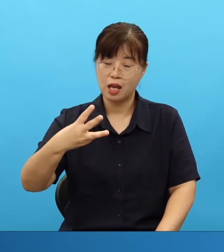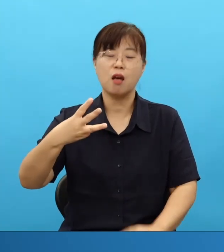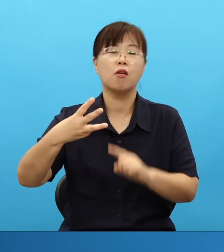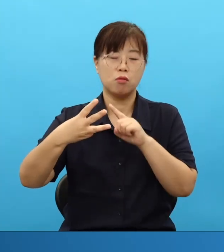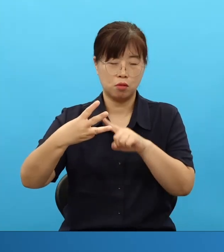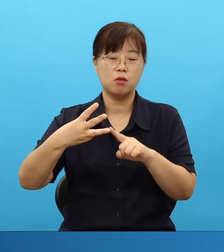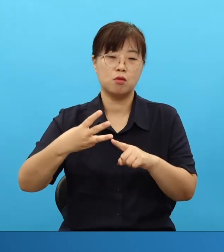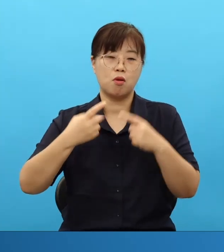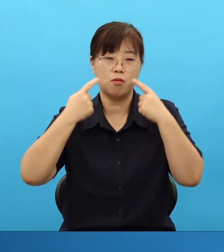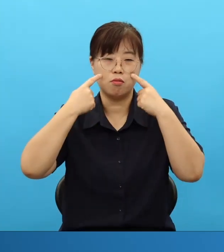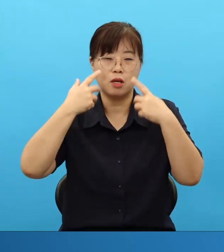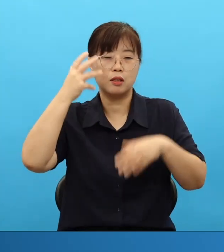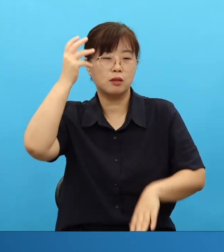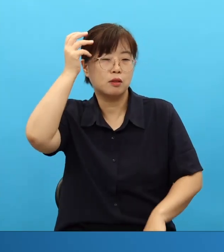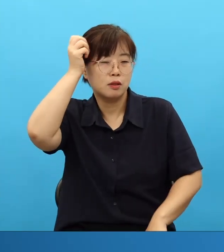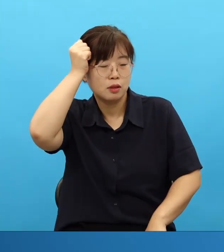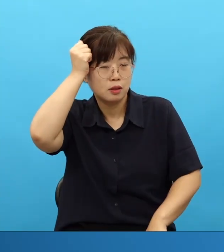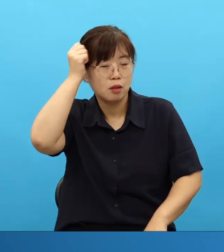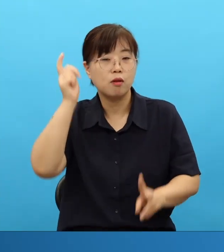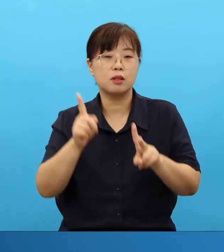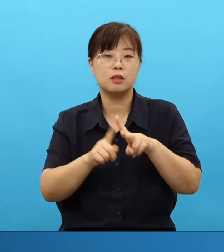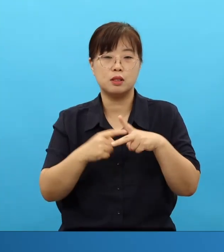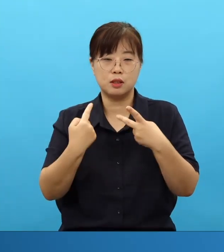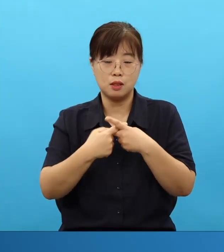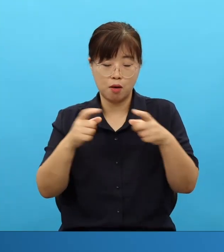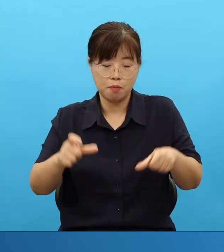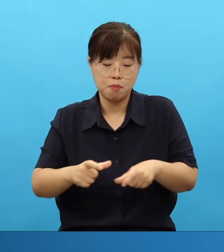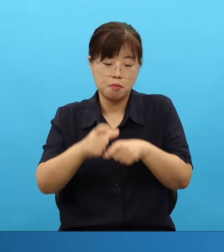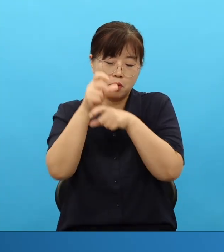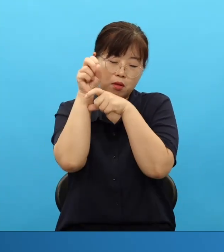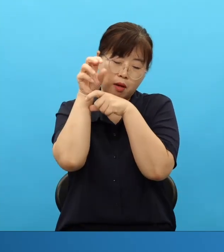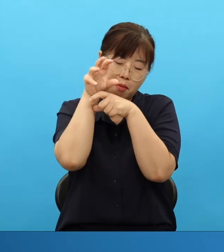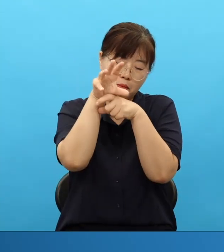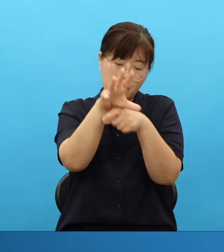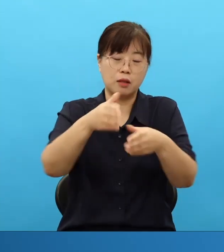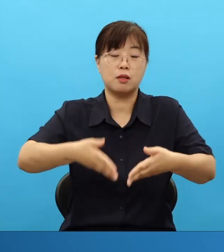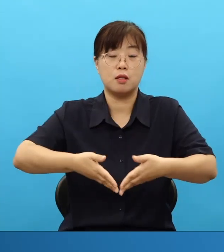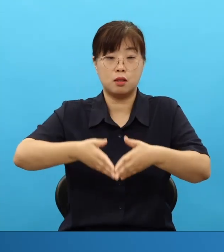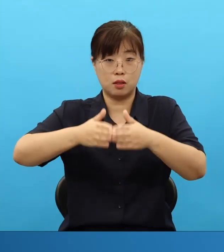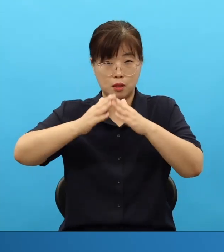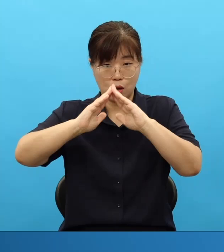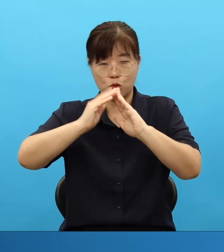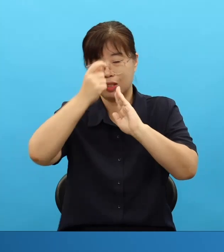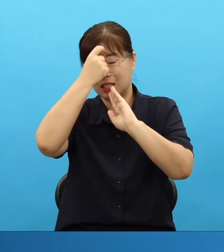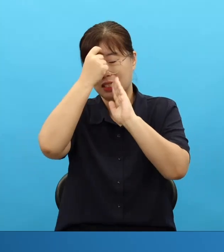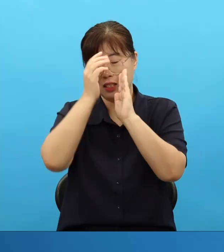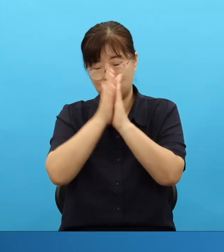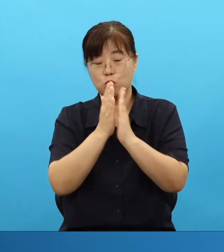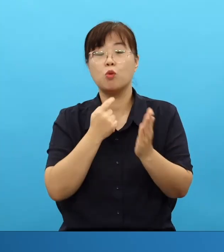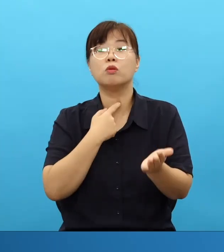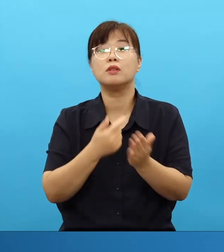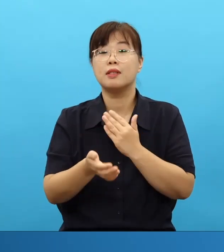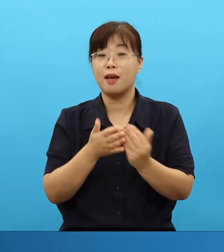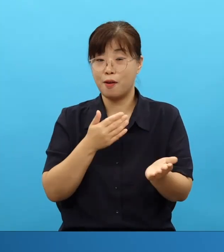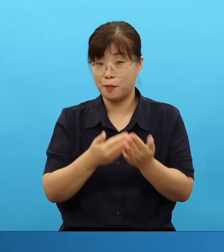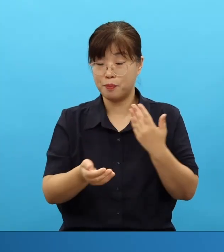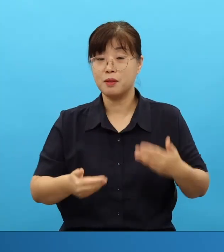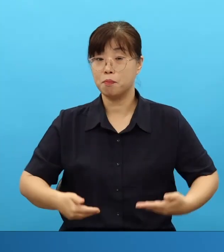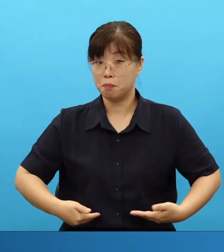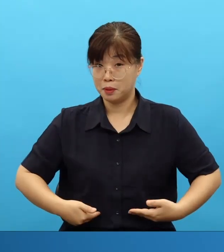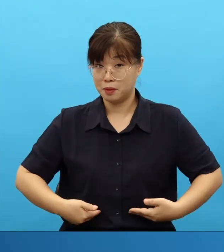이걸 꼭 하셔야 됩니다 자 그러면 저와 여러분은 왜 이거를